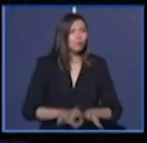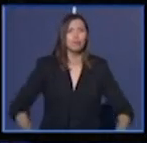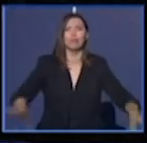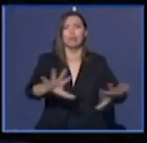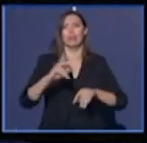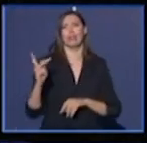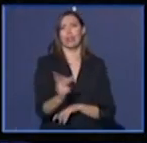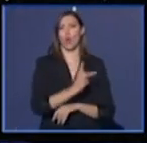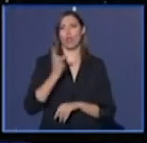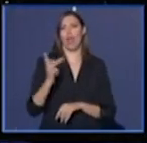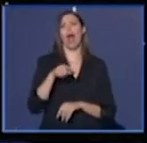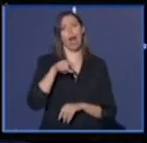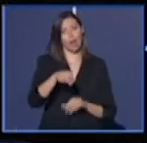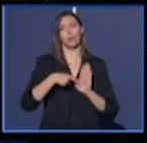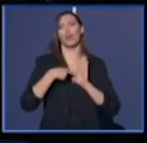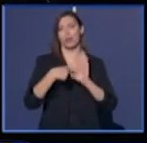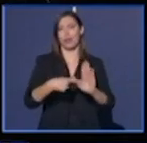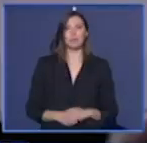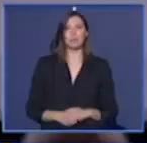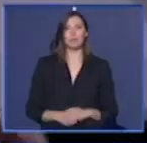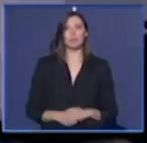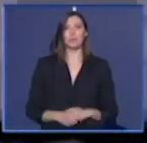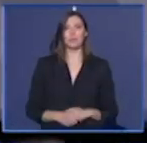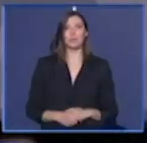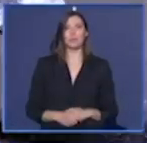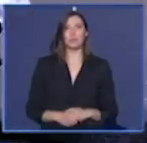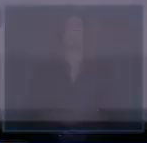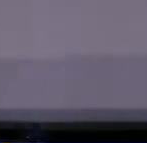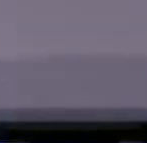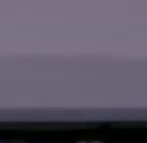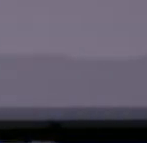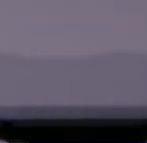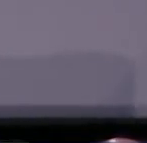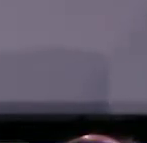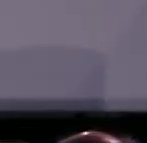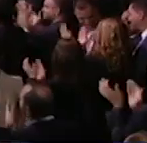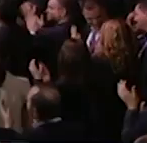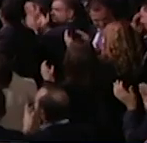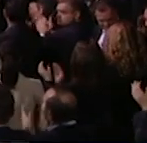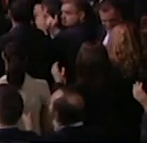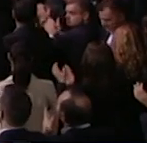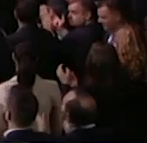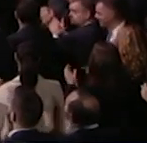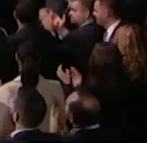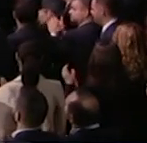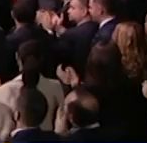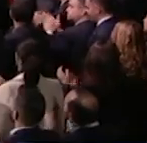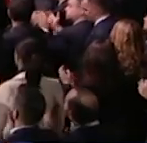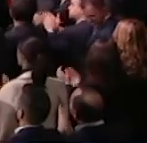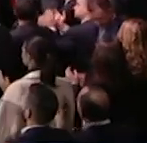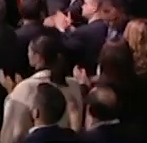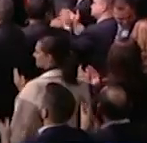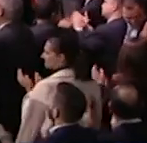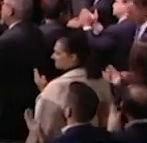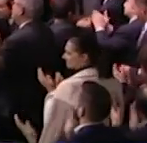Νέας Δημοκρατίας σε ένα κόμμα με ανοιχτές πόρτες, ειδικά για όλους όσοι βρίσκονται μακριά από την πολιτική και με συνεχή διάλογο, όχι μόνο για την